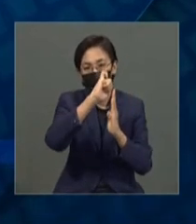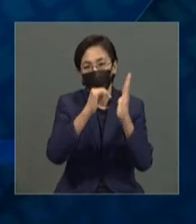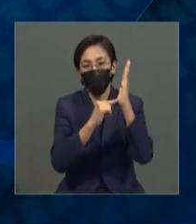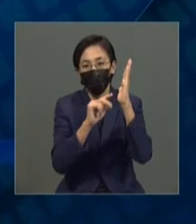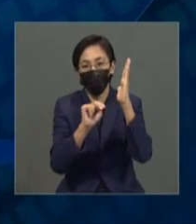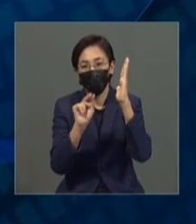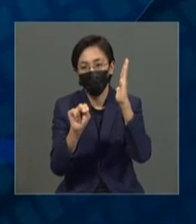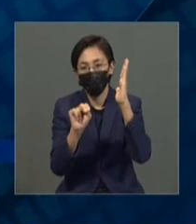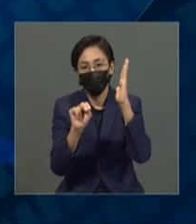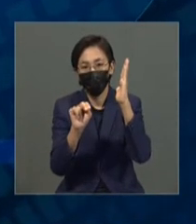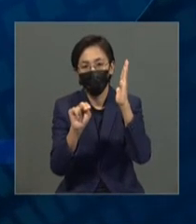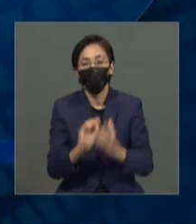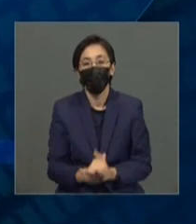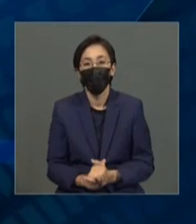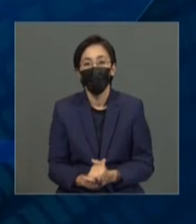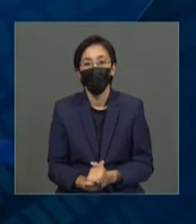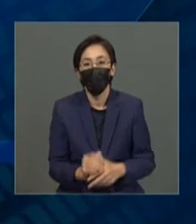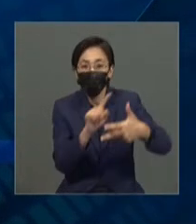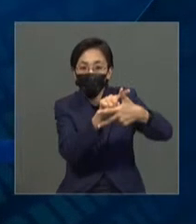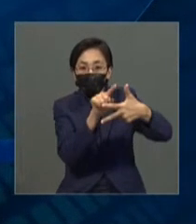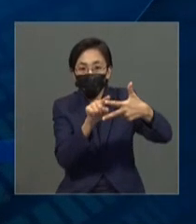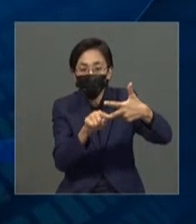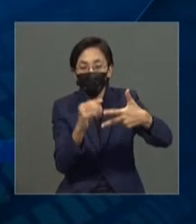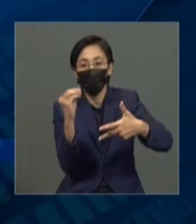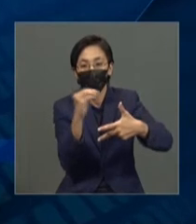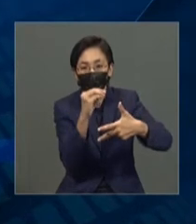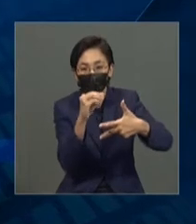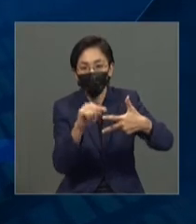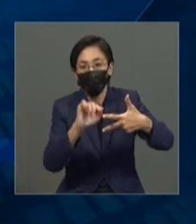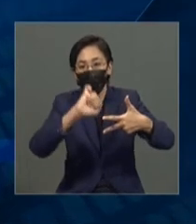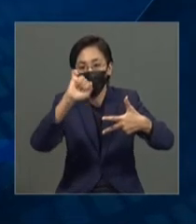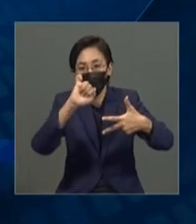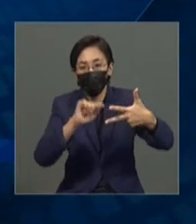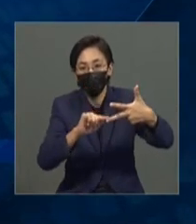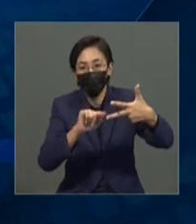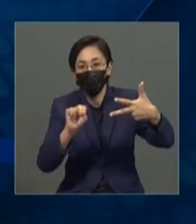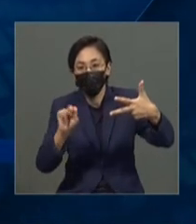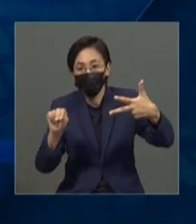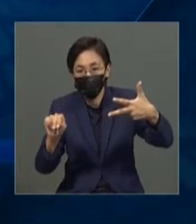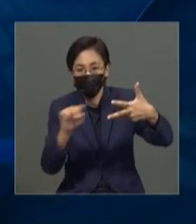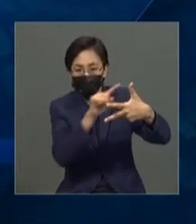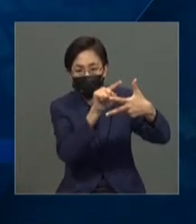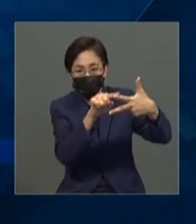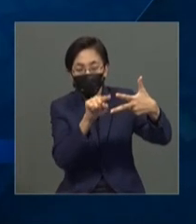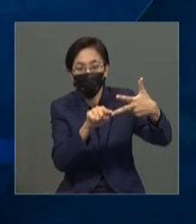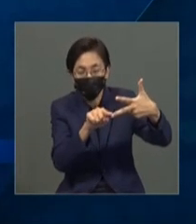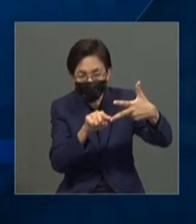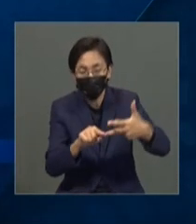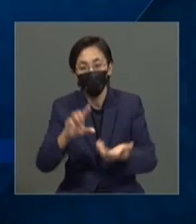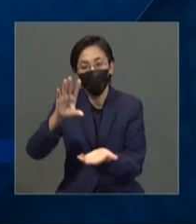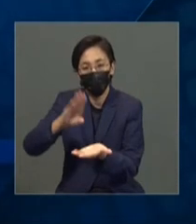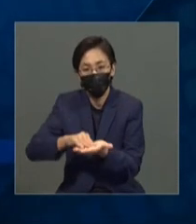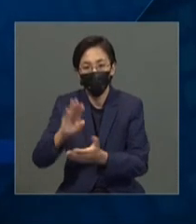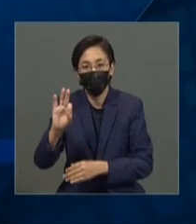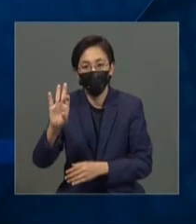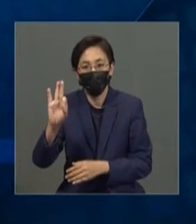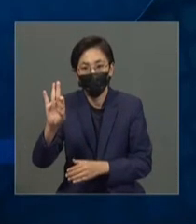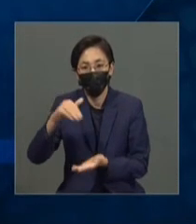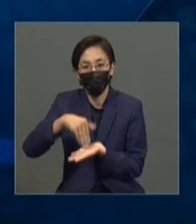ทบุรีท่านจะเห็นทิศทางนะคะซึ่งเราจะนำข้อมูลนี้ลงไว้ให้ที่ Facebook ส